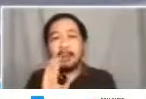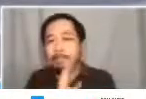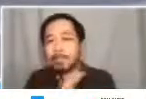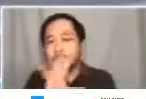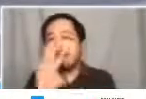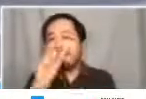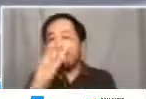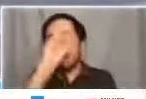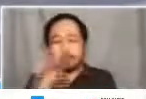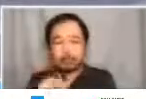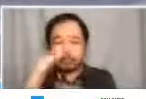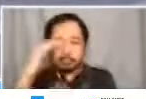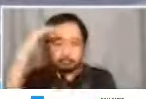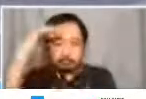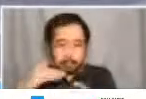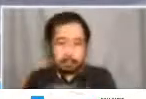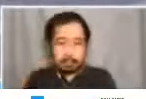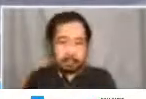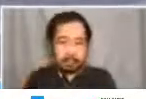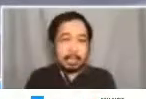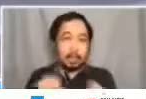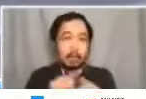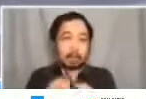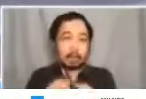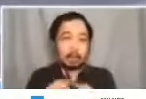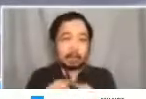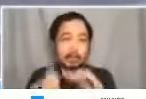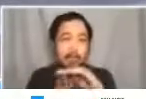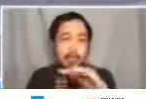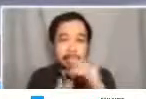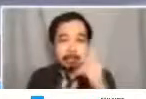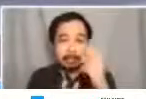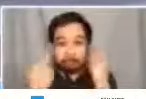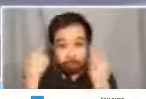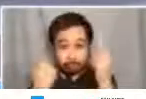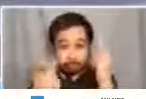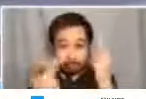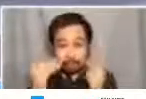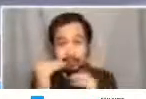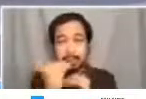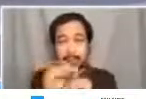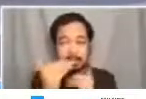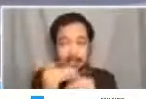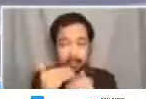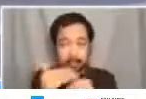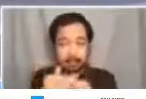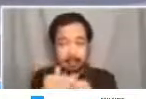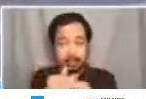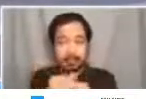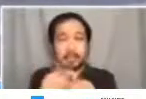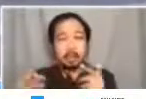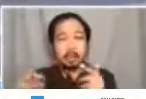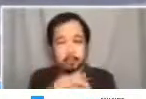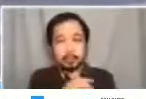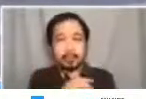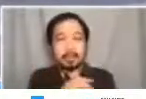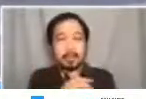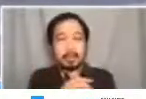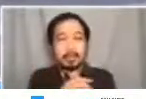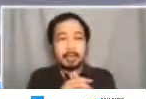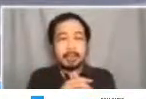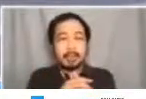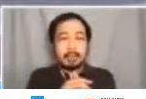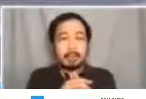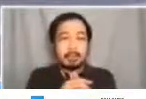situation ng rehiyon at sa MGCQ situation ng Summer Capital. Live mula rito sa Baguio City, Daniel Grace de Guzman ng